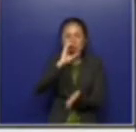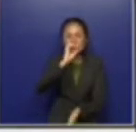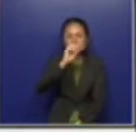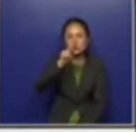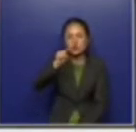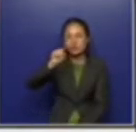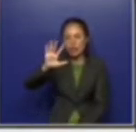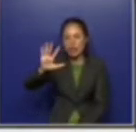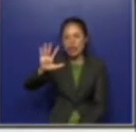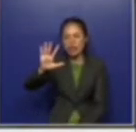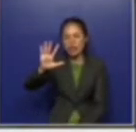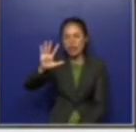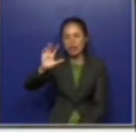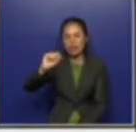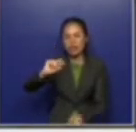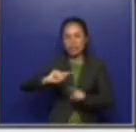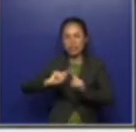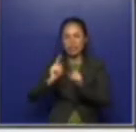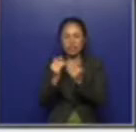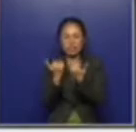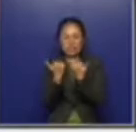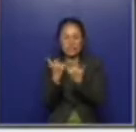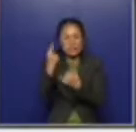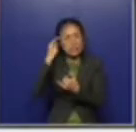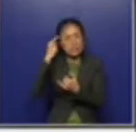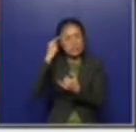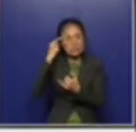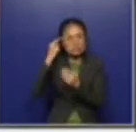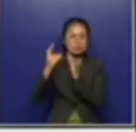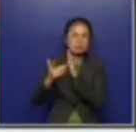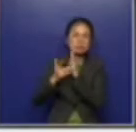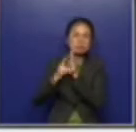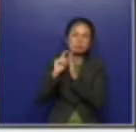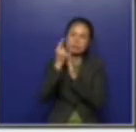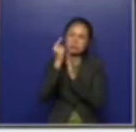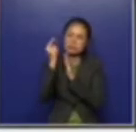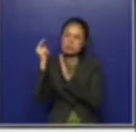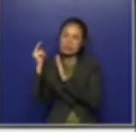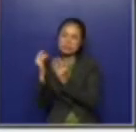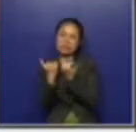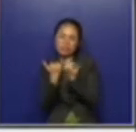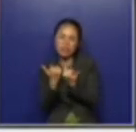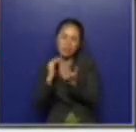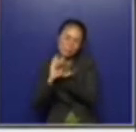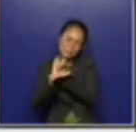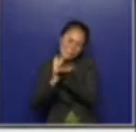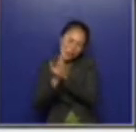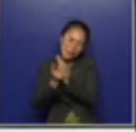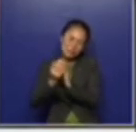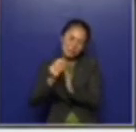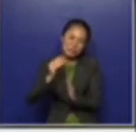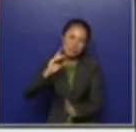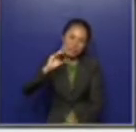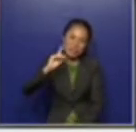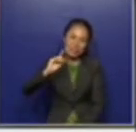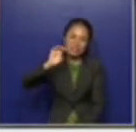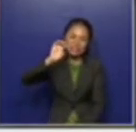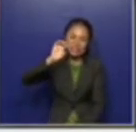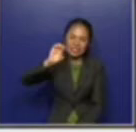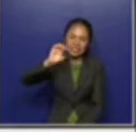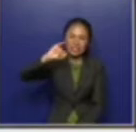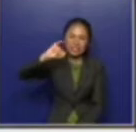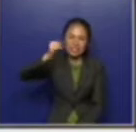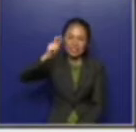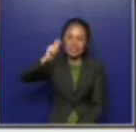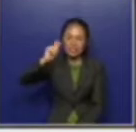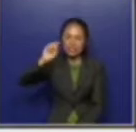ฟดหากันพยายามจะคิดค้นจนกระทั่งมันมีดิจิตอลแต่กสทช.ท่านไม่เคยไปคิดถึงอนาล็อกที่มันเคยเกิดขึ้น